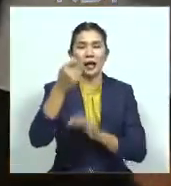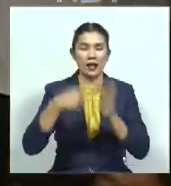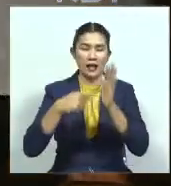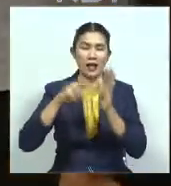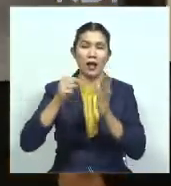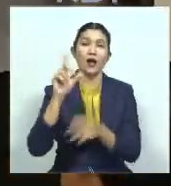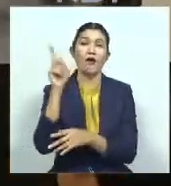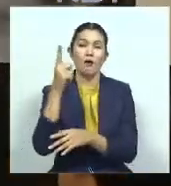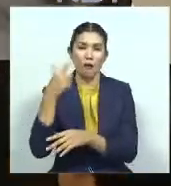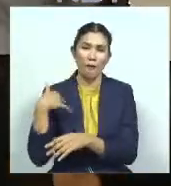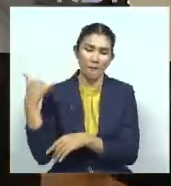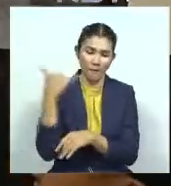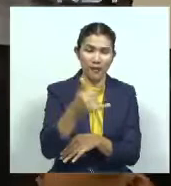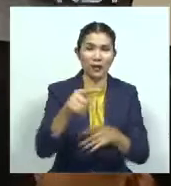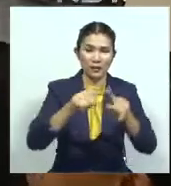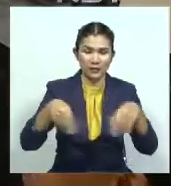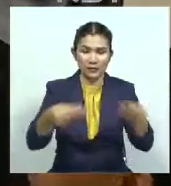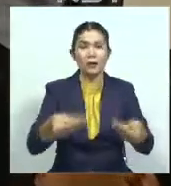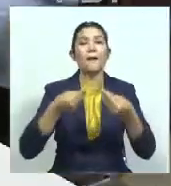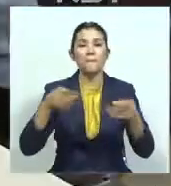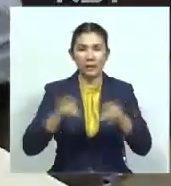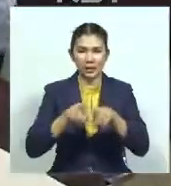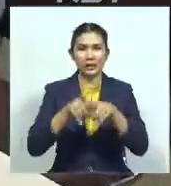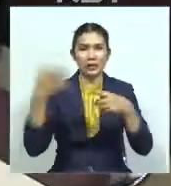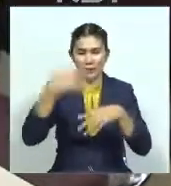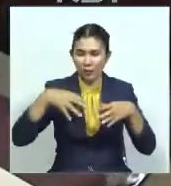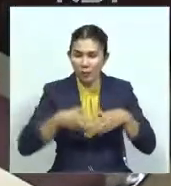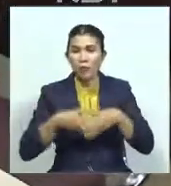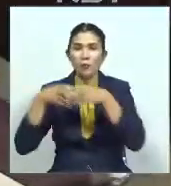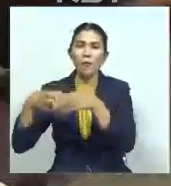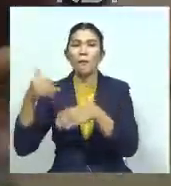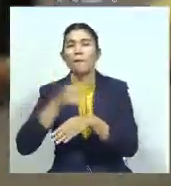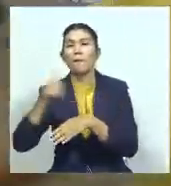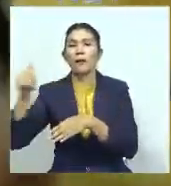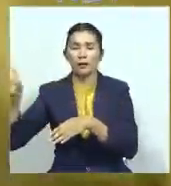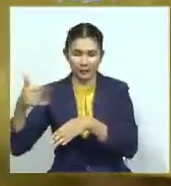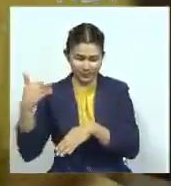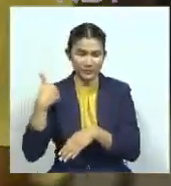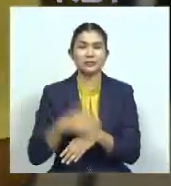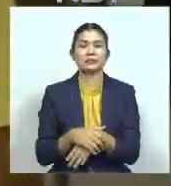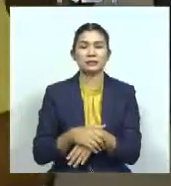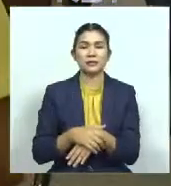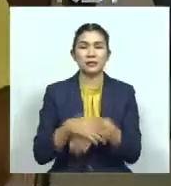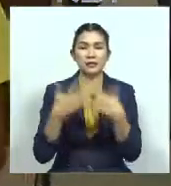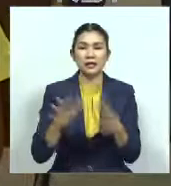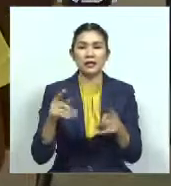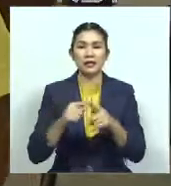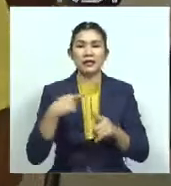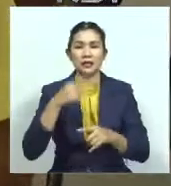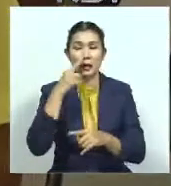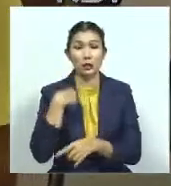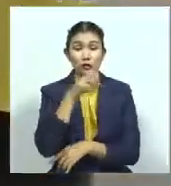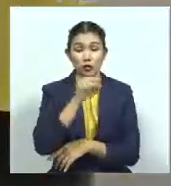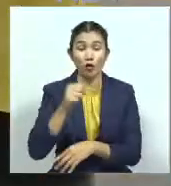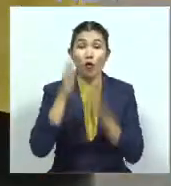มารับหนังสือก่อนที่จะไปรายงานตัวพร้อมกับสสคนอื่นๆในพรรคในภายหลังค่ะมาที่ความเห็นของสสหน้า